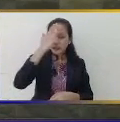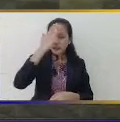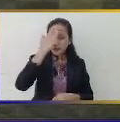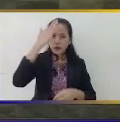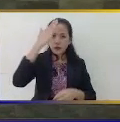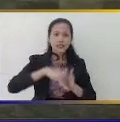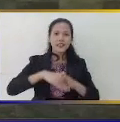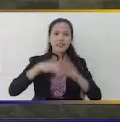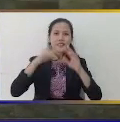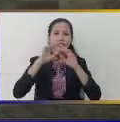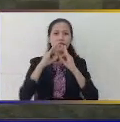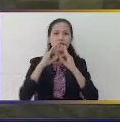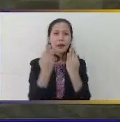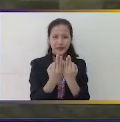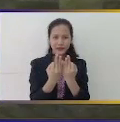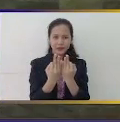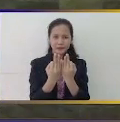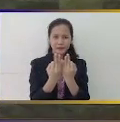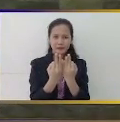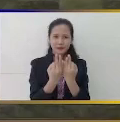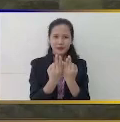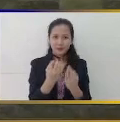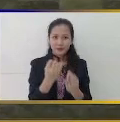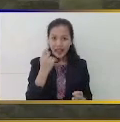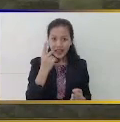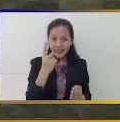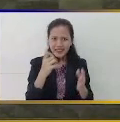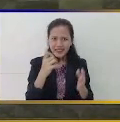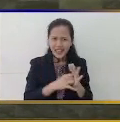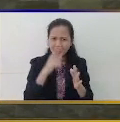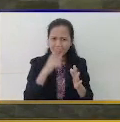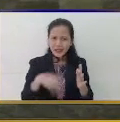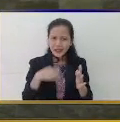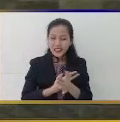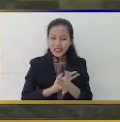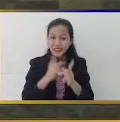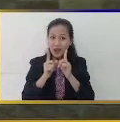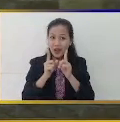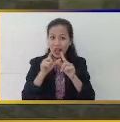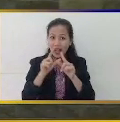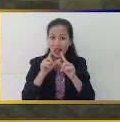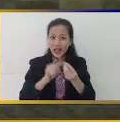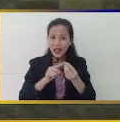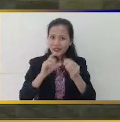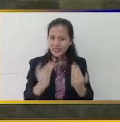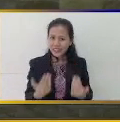Making God known in the home. Yun po yung pag-uusapan po natin. Sabi nga po sa inyo,